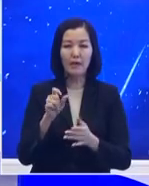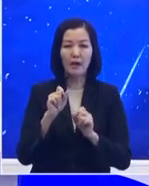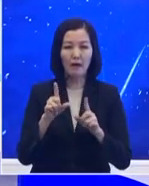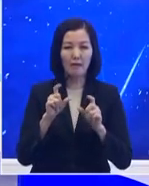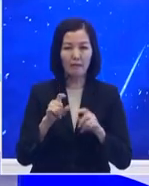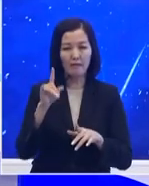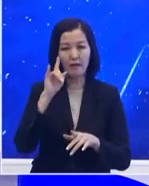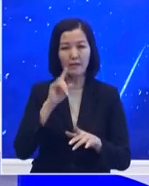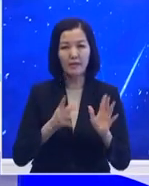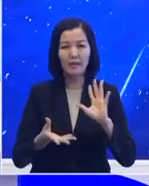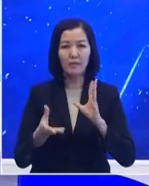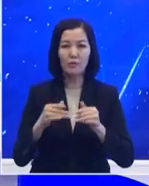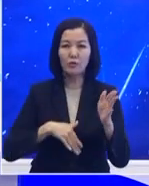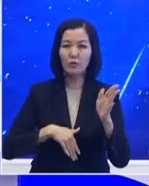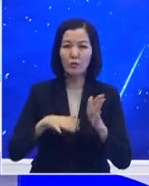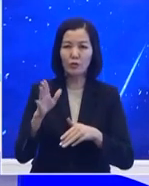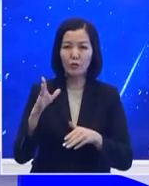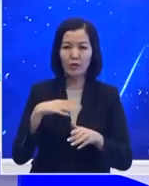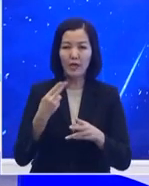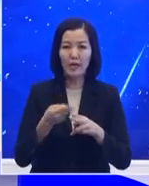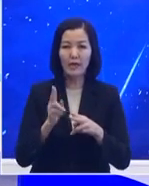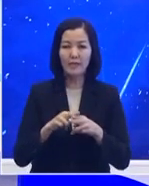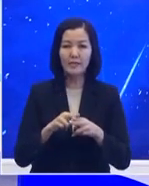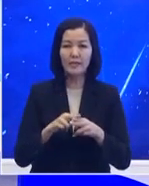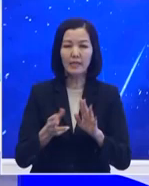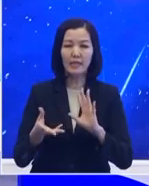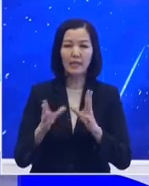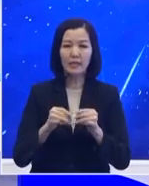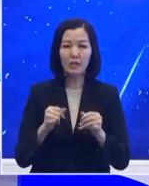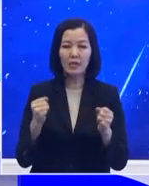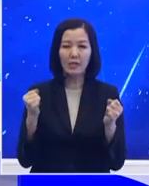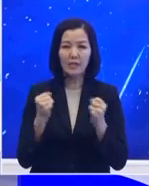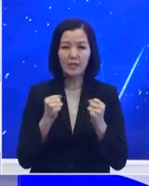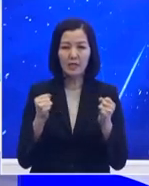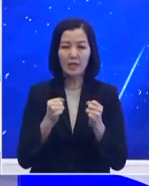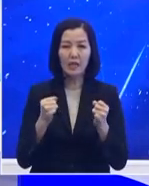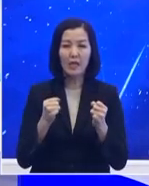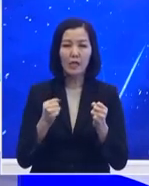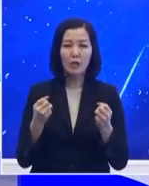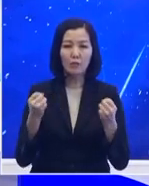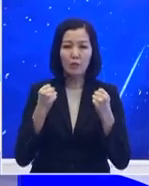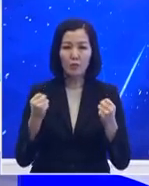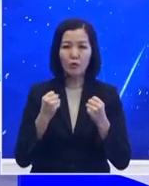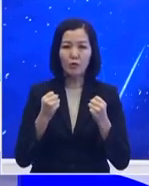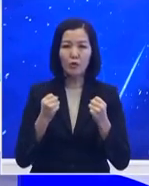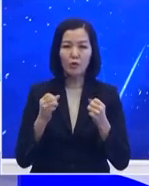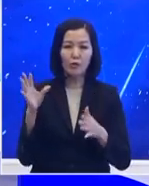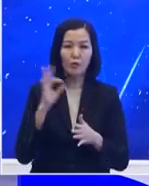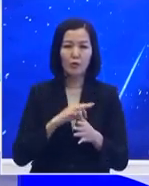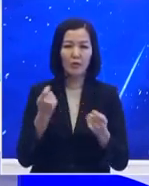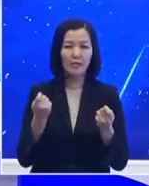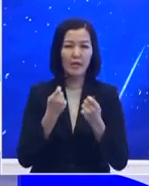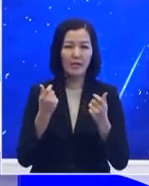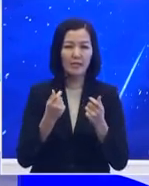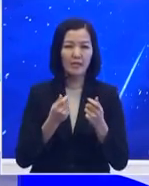Бұл Қазақстан бойынша үздік көрсеткіш болып есептеледі. Әйтсе де айтулы нәтижеге қысқы спорт түрлерінің қосқан үлесі аз. Әсіресе